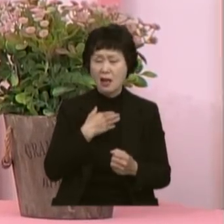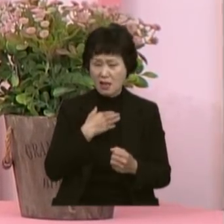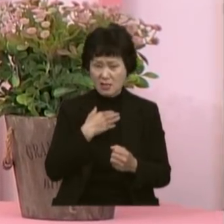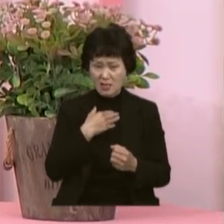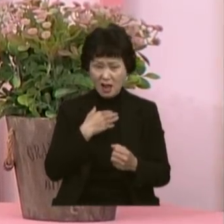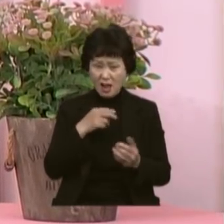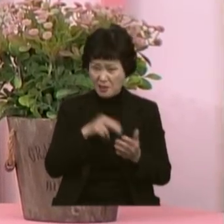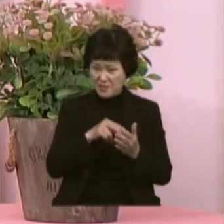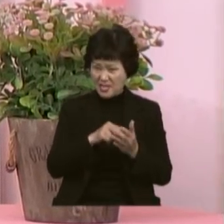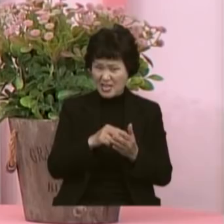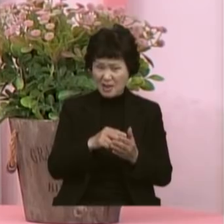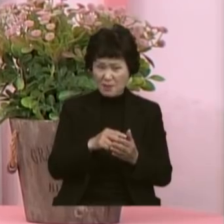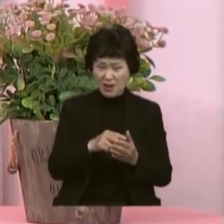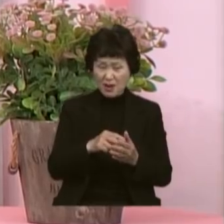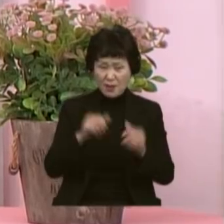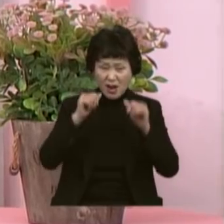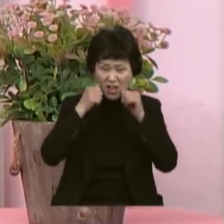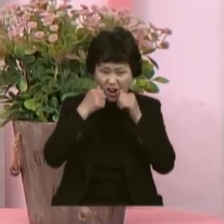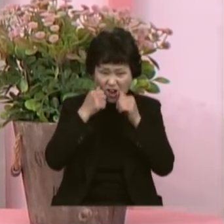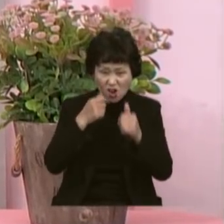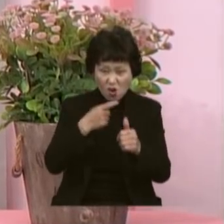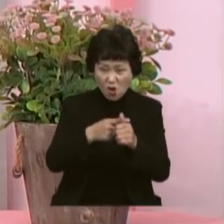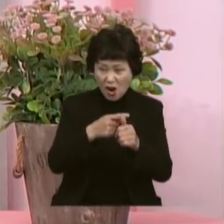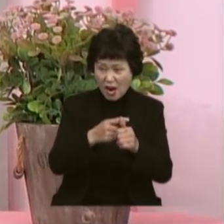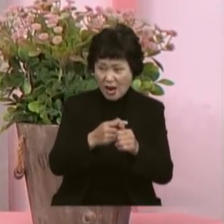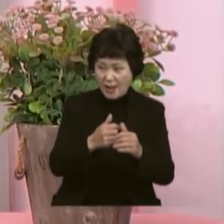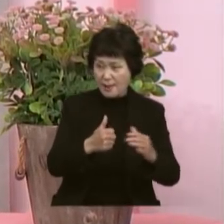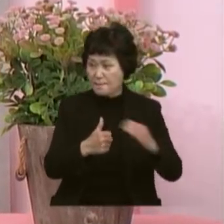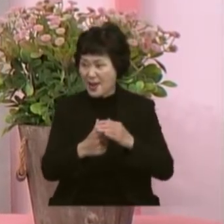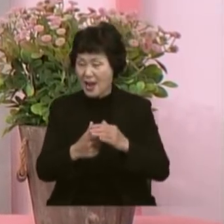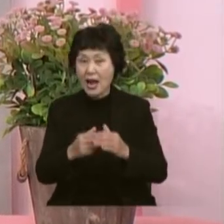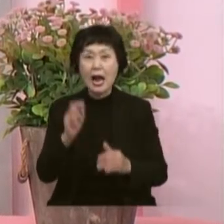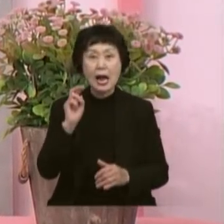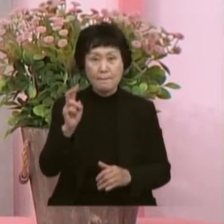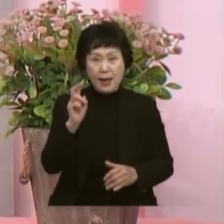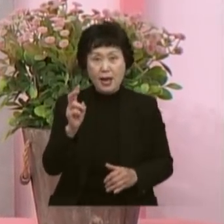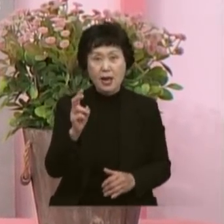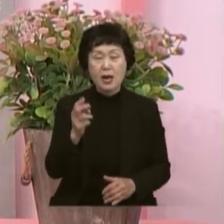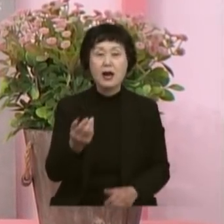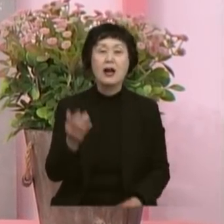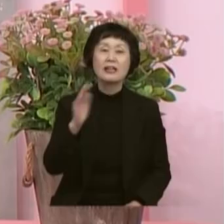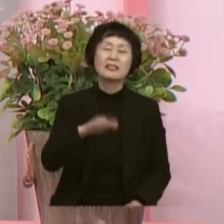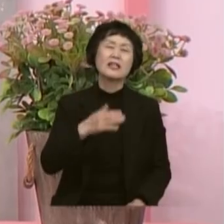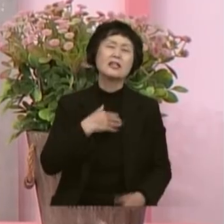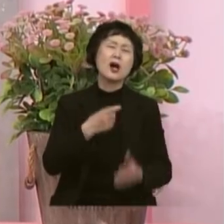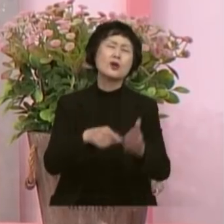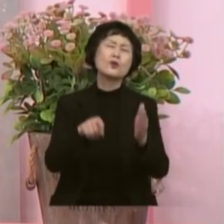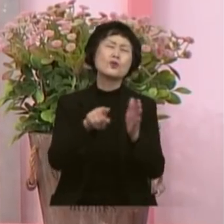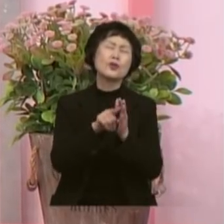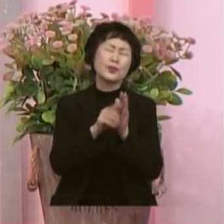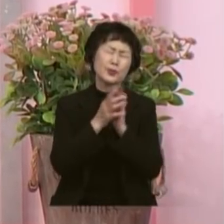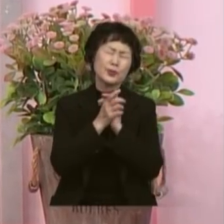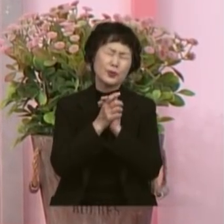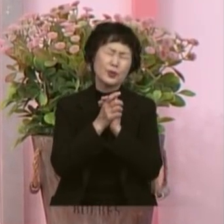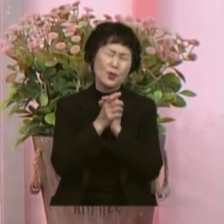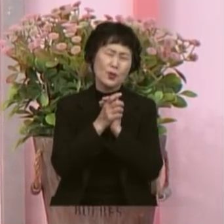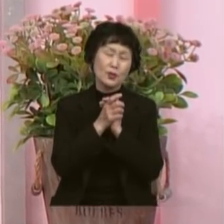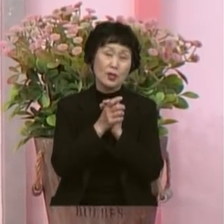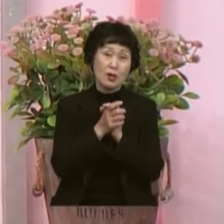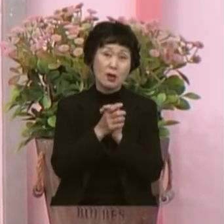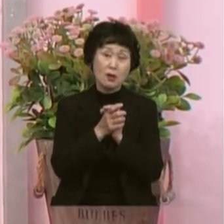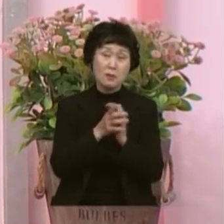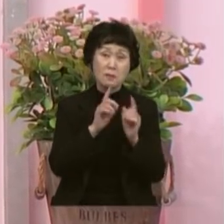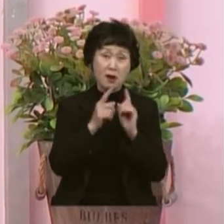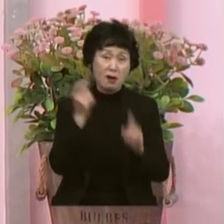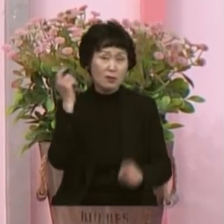나는 나 같으면 가만 안 놔뒀어. 아, 아 죽든 살든 한번 끝내줬어야 되는데. 어. 네네네. 걔네들 나를 위해서 기도했대.